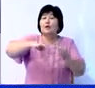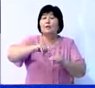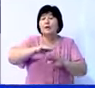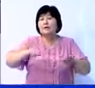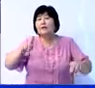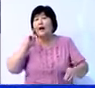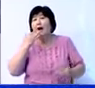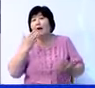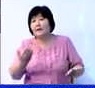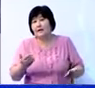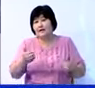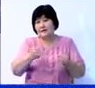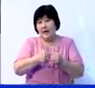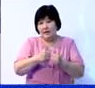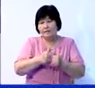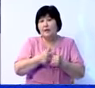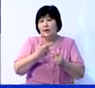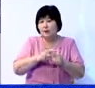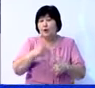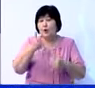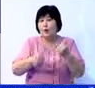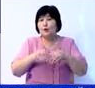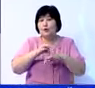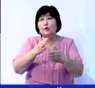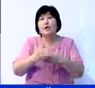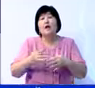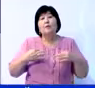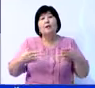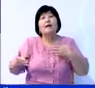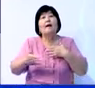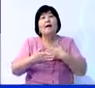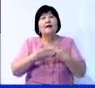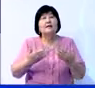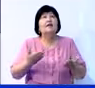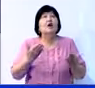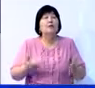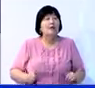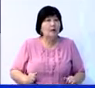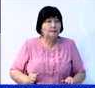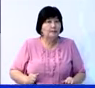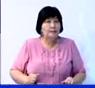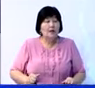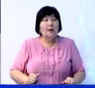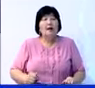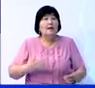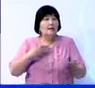жасөспірімдер қатарында біз конкурс ұйымдастырдық. Мереке қарсаңында мына